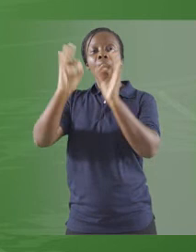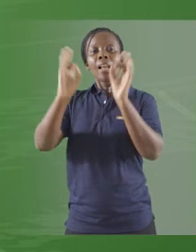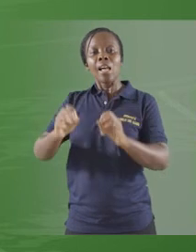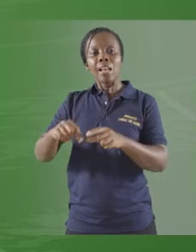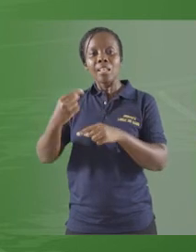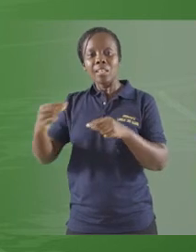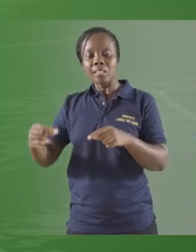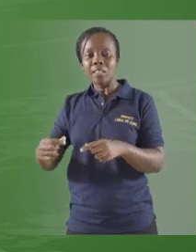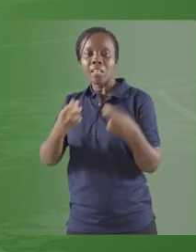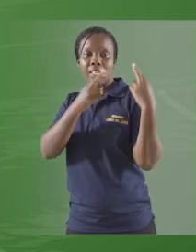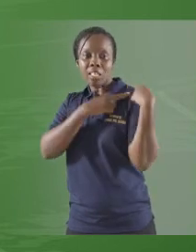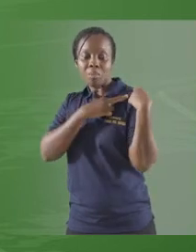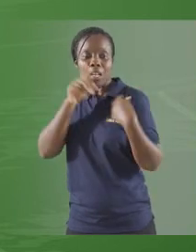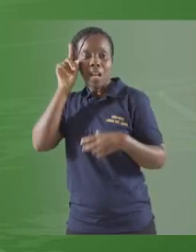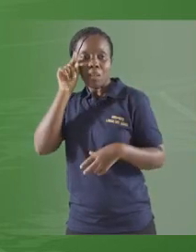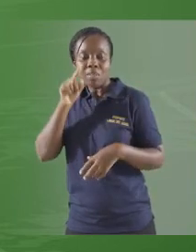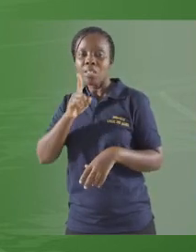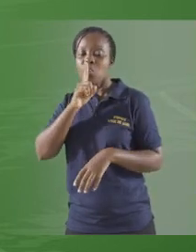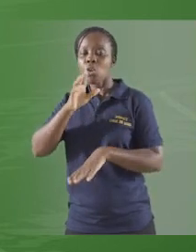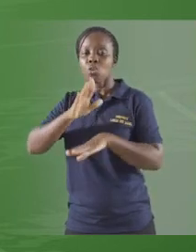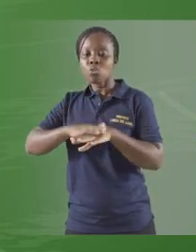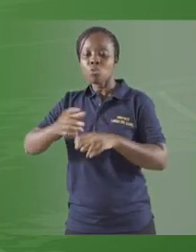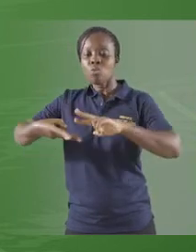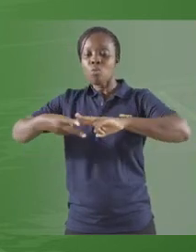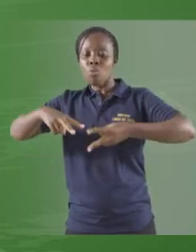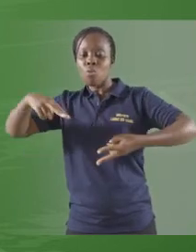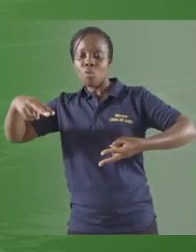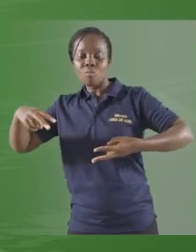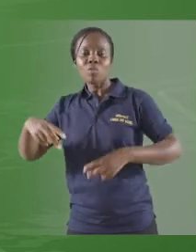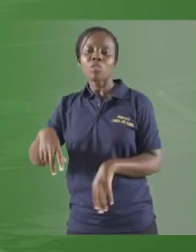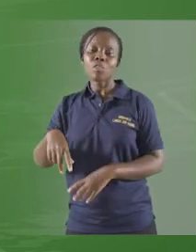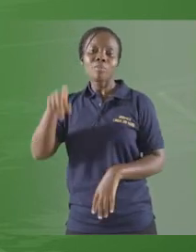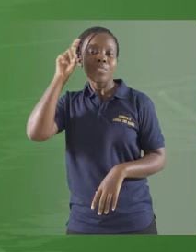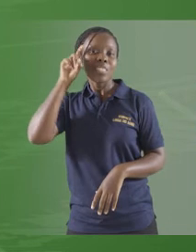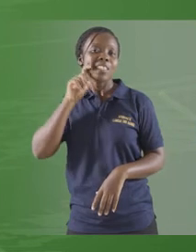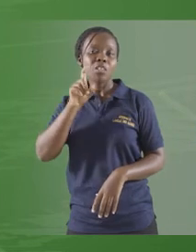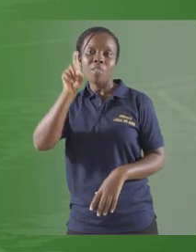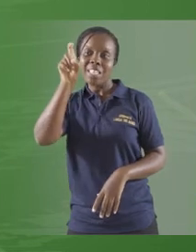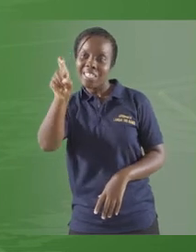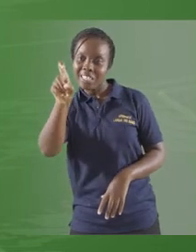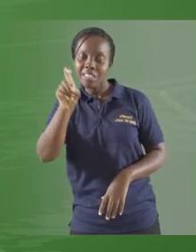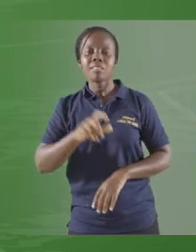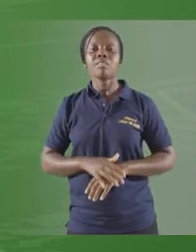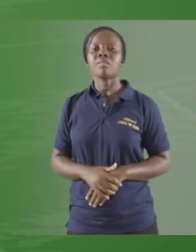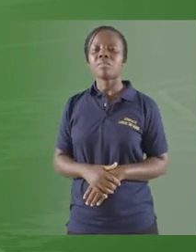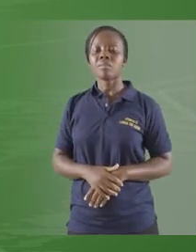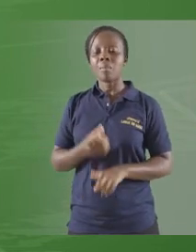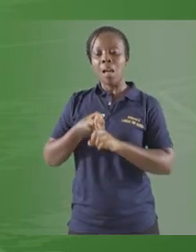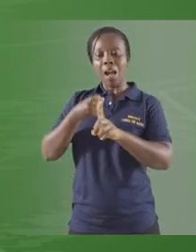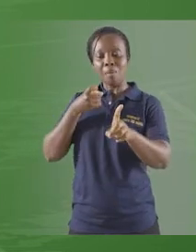est porté par un chromosome sexuel X. À partir du